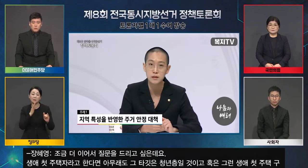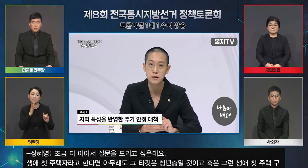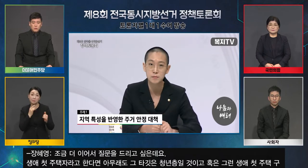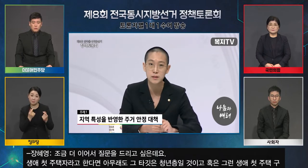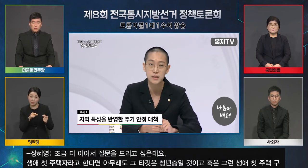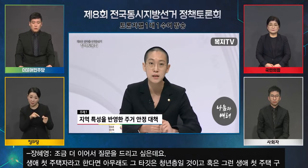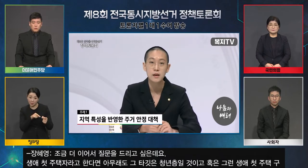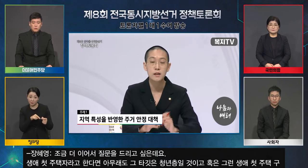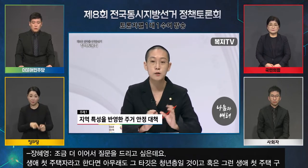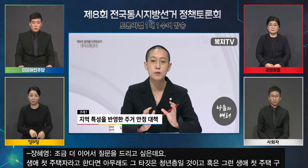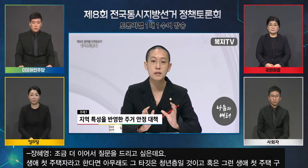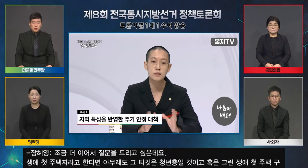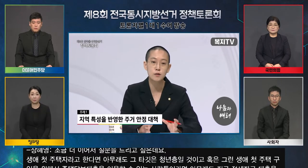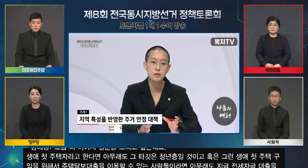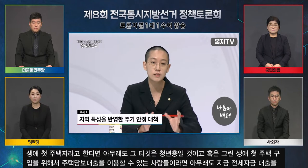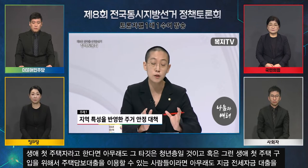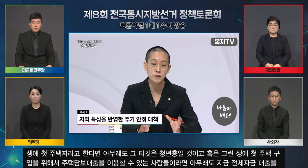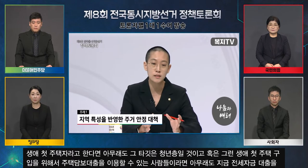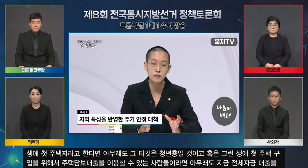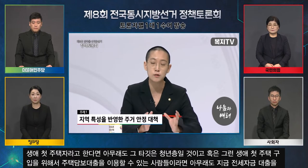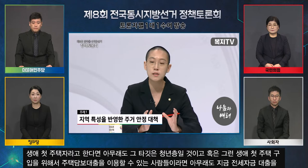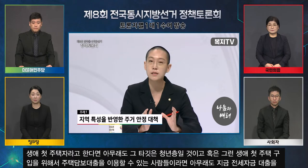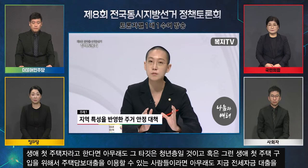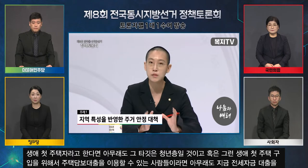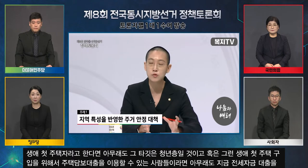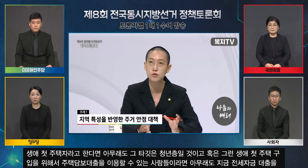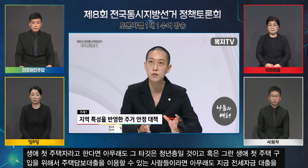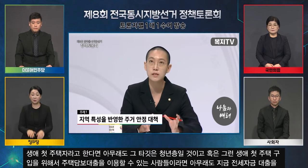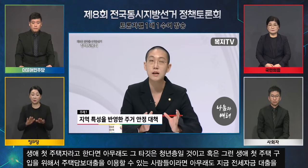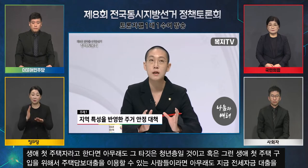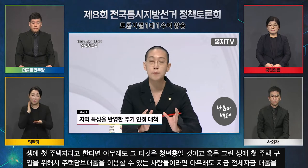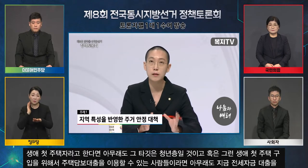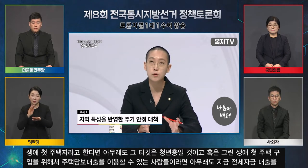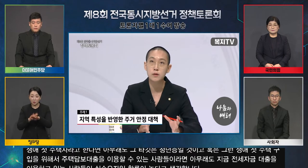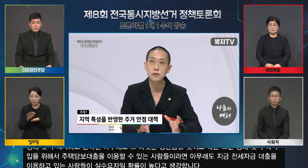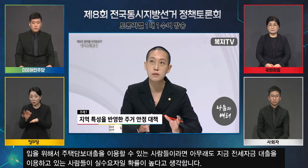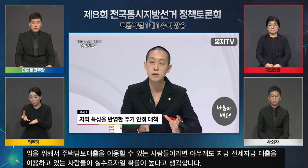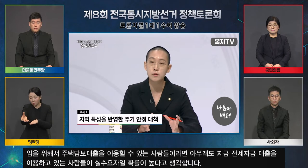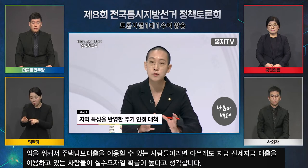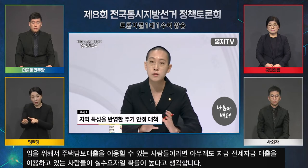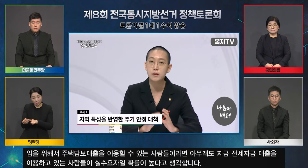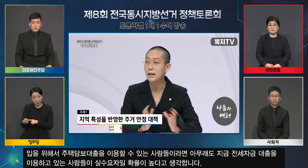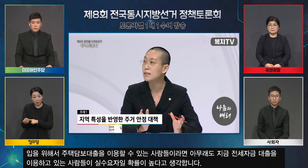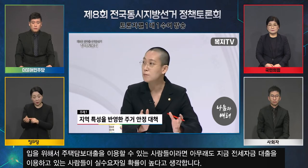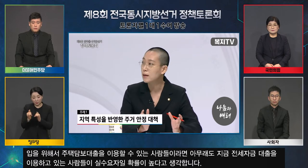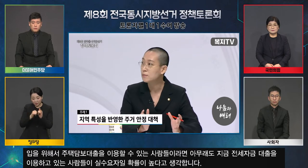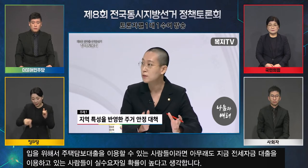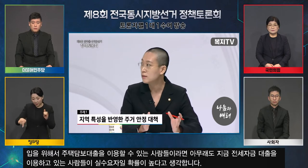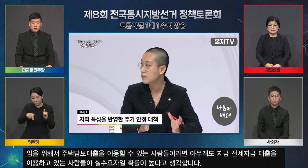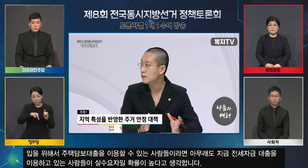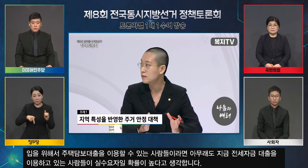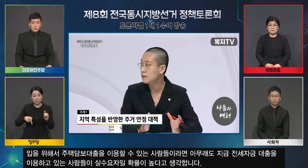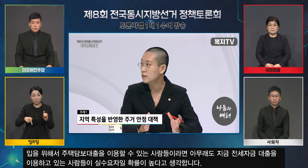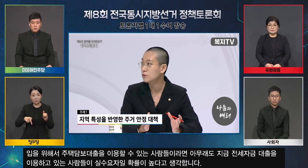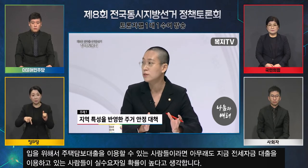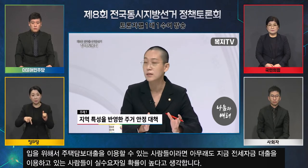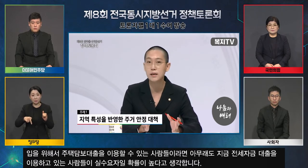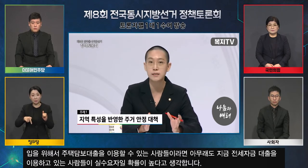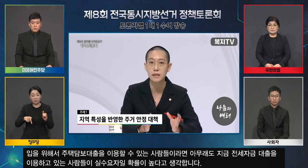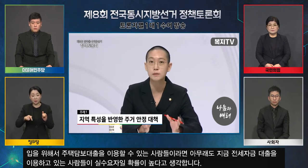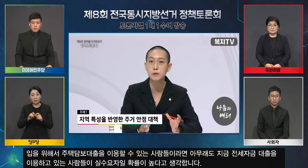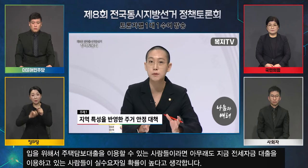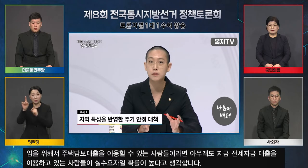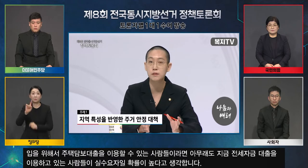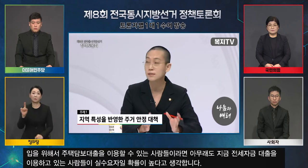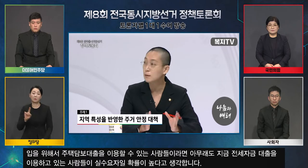높다고 생각을 합니다. 그런데 그런 현재 전세자금대출을 받고 있는 사람들 중에서 가장 많은 퍼센테이지를 차지하고